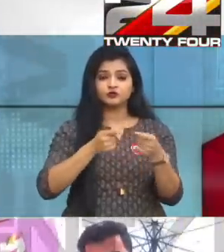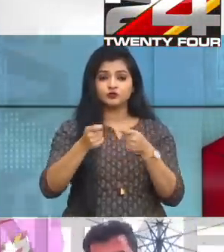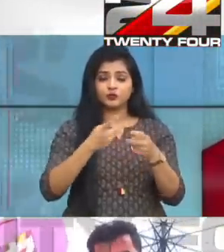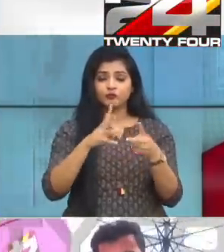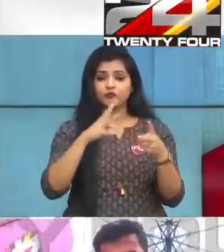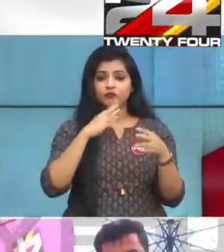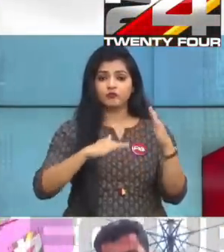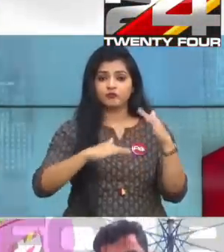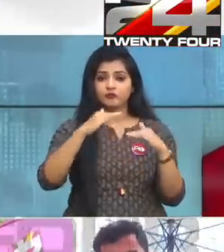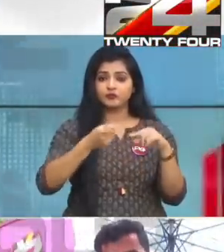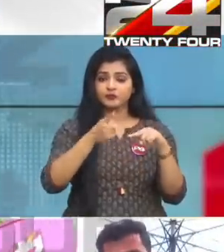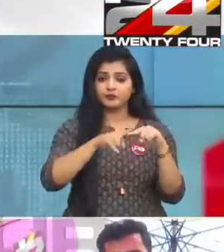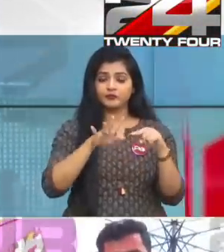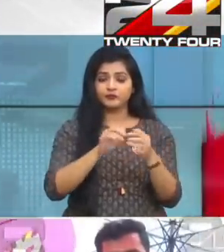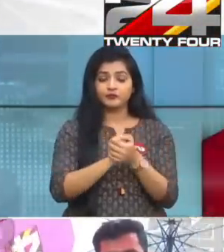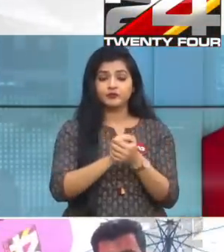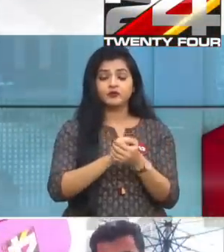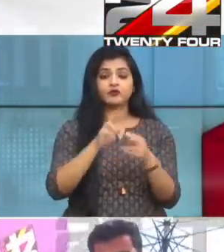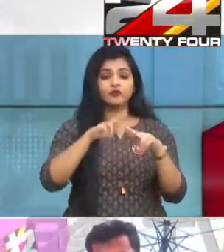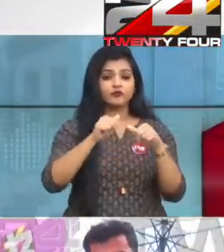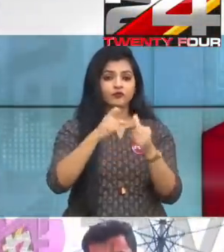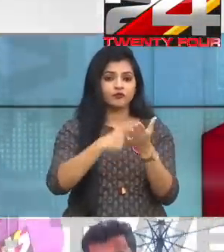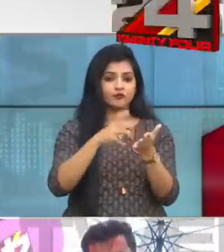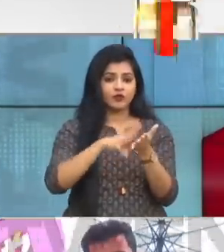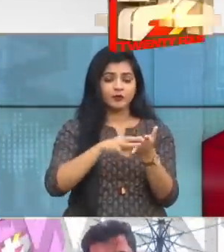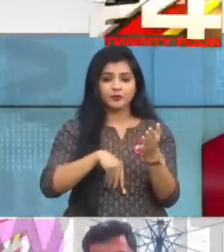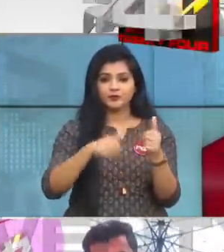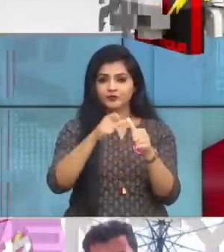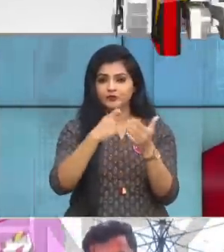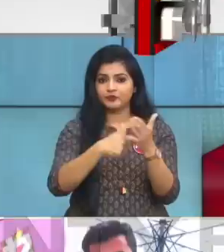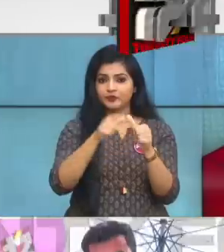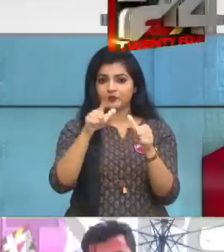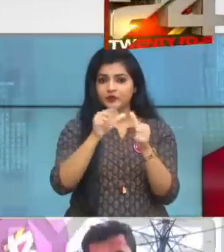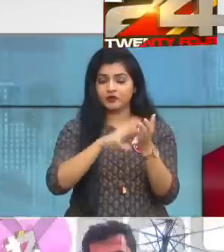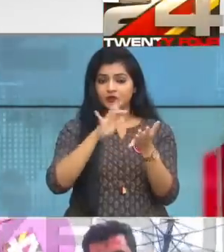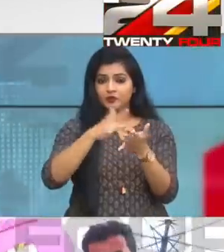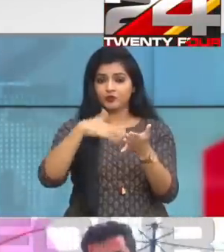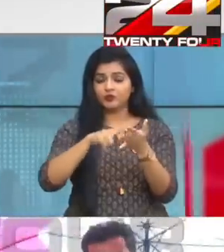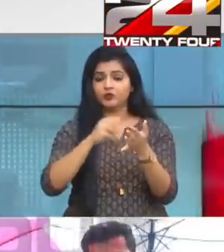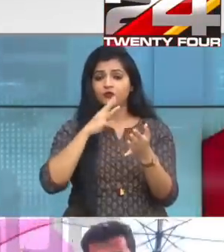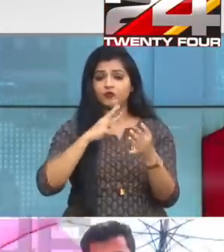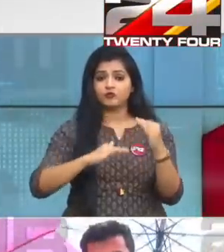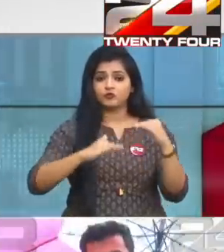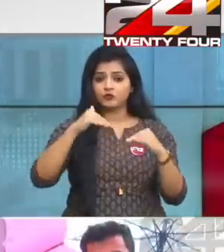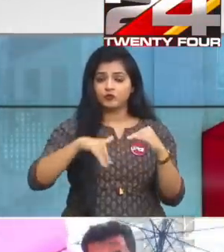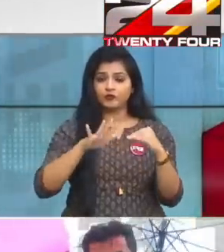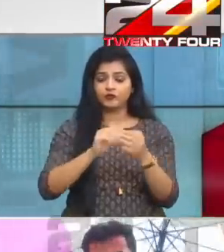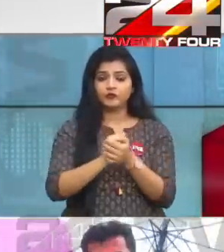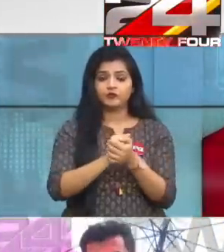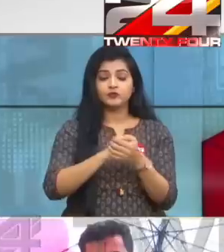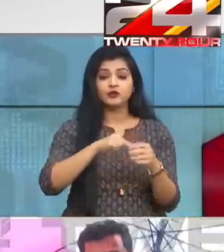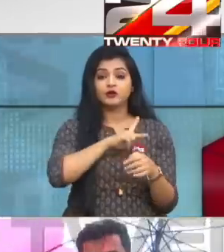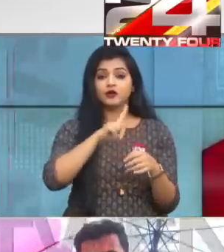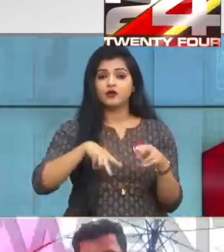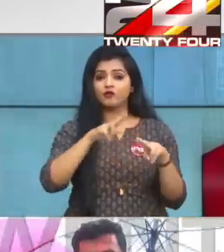കയറി. ആറളം ഫാമിനോട് ചേർന്ന ഇടങ്ങളിലും പുഴ കരകവിഞ്ഞൊഴുകുന്നു. വലിയ തോതിൽ വെള്ളം കയറുന്ന സാഹചര്യമുണ്ട്. ഇതാണ് കർണാടക